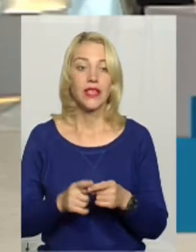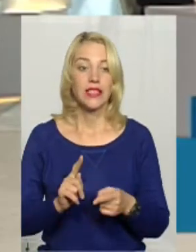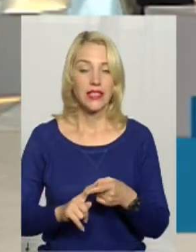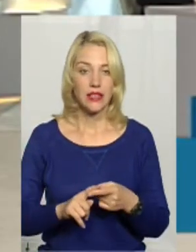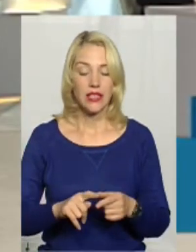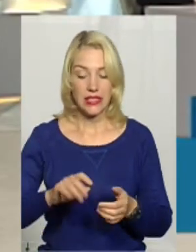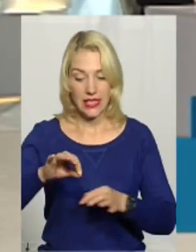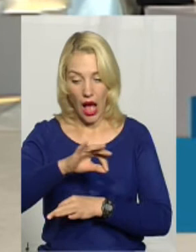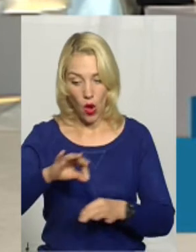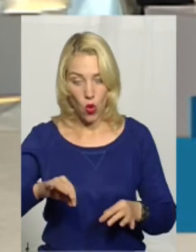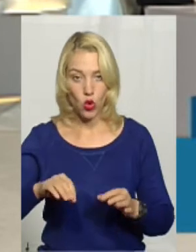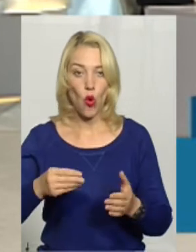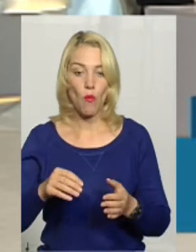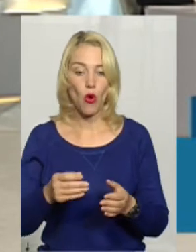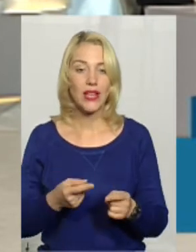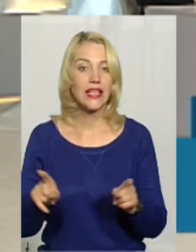який поданий, сказано, що